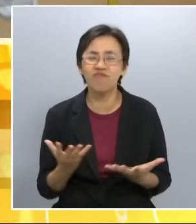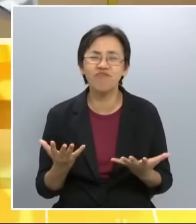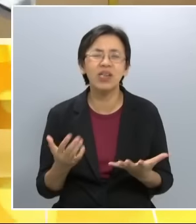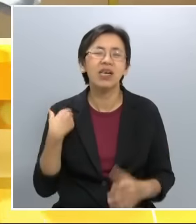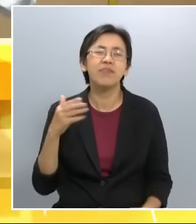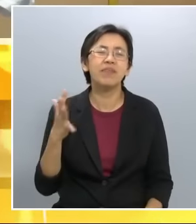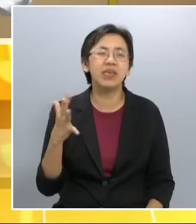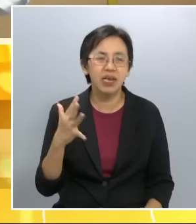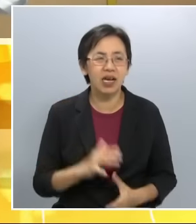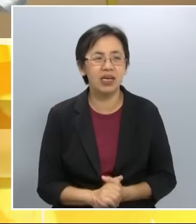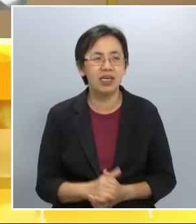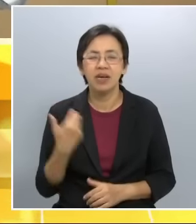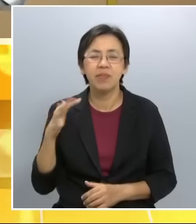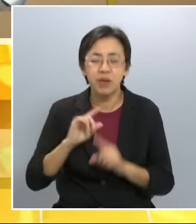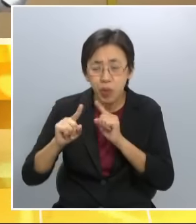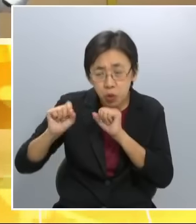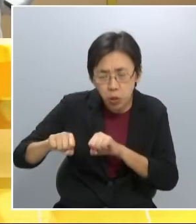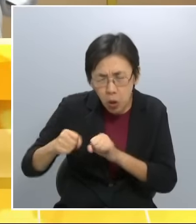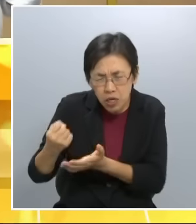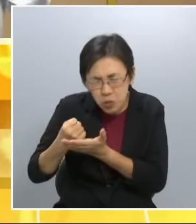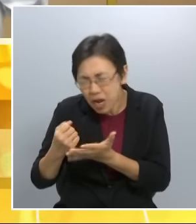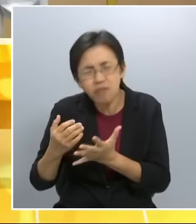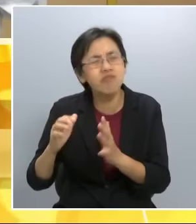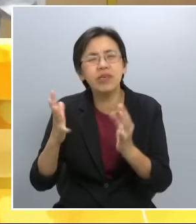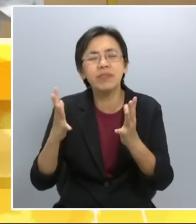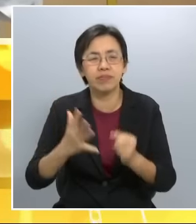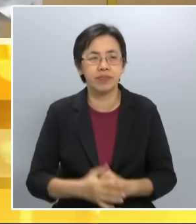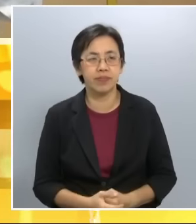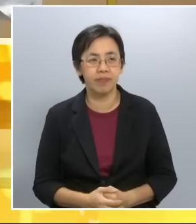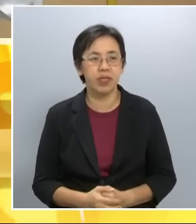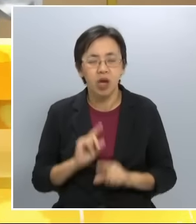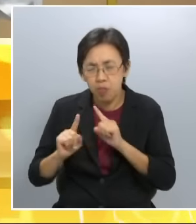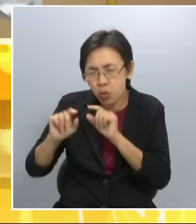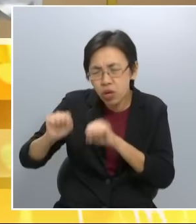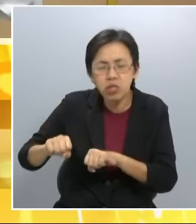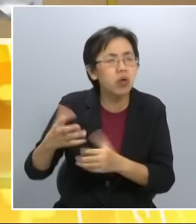ค่ะก็ไม่มีดีลอะไรเกี่ยวกับคดีอย่างนี้อยู่แล้วนะคะไม่มีดีลอะไรเลยด้วย